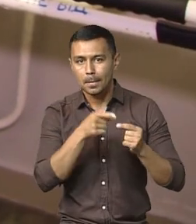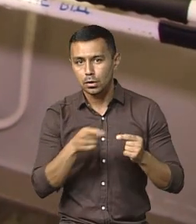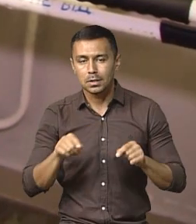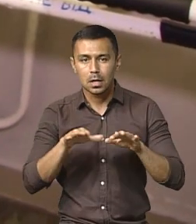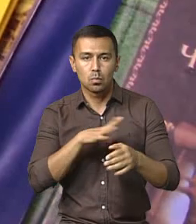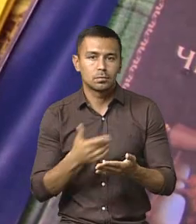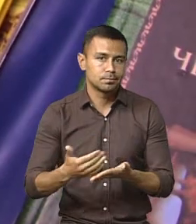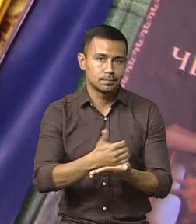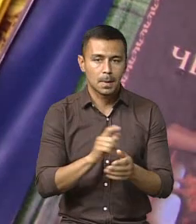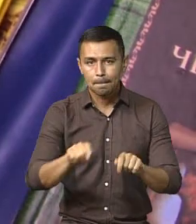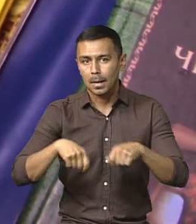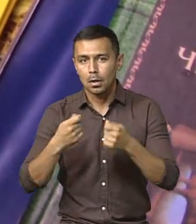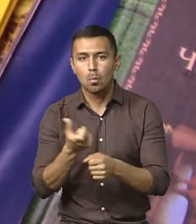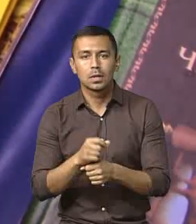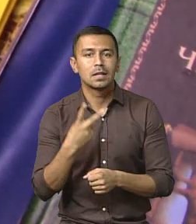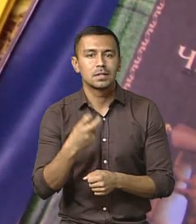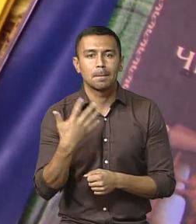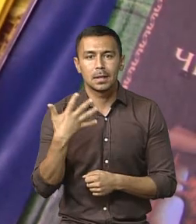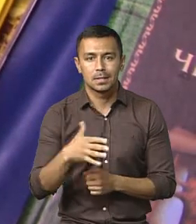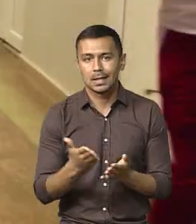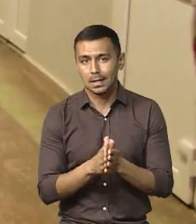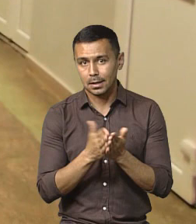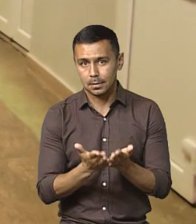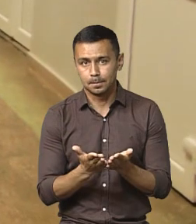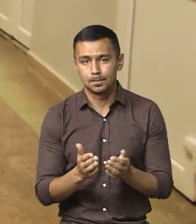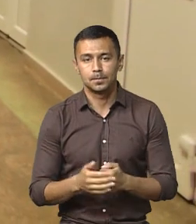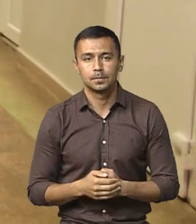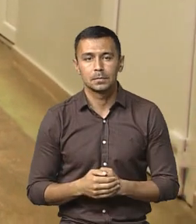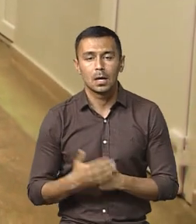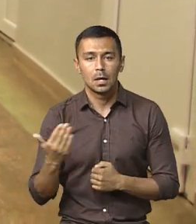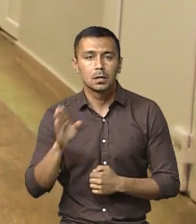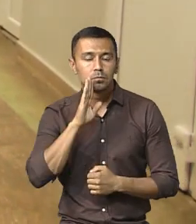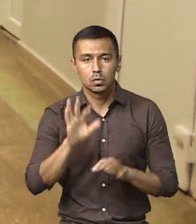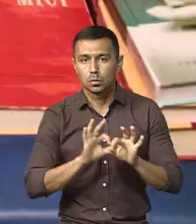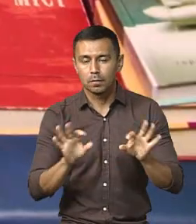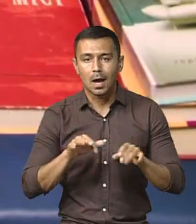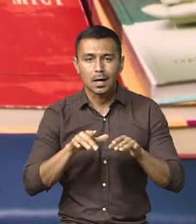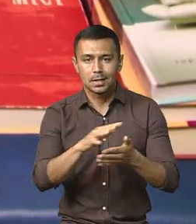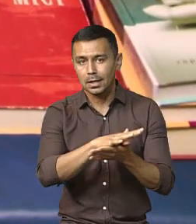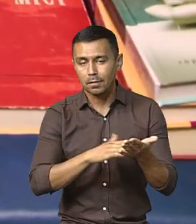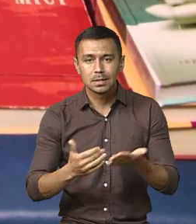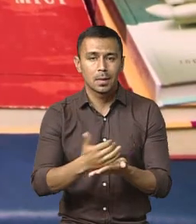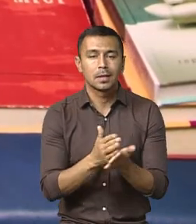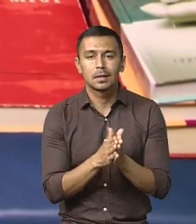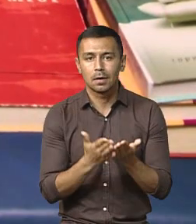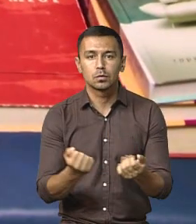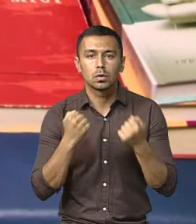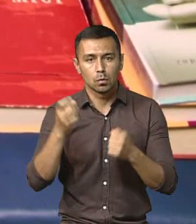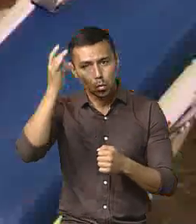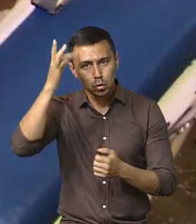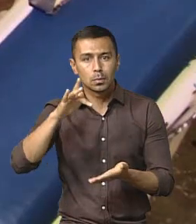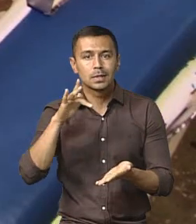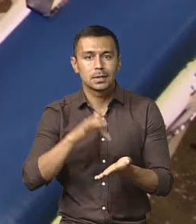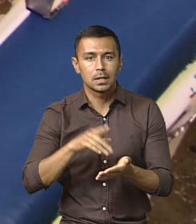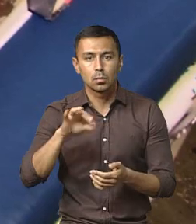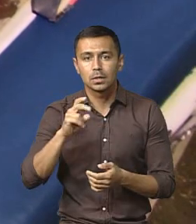акції було зібрано і передано понад 250 книг. Ольга Шевцова розповідає, акція триває. Збирають книги у спортивно-культурному